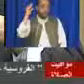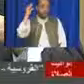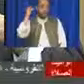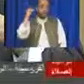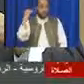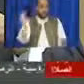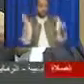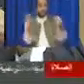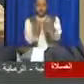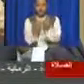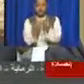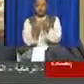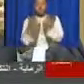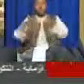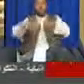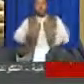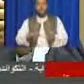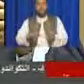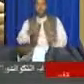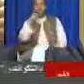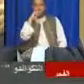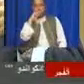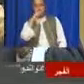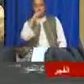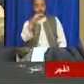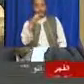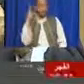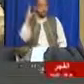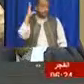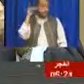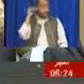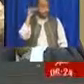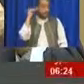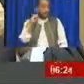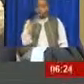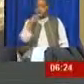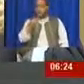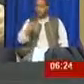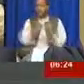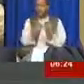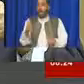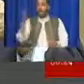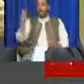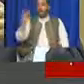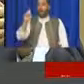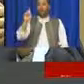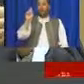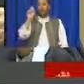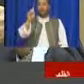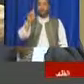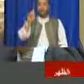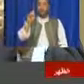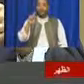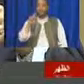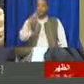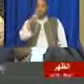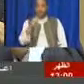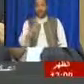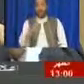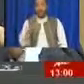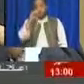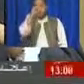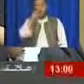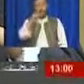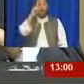كلام في مجالس الذين يشعرون كلام الافك وسمع منهم فابوك الصديق يعني غضب من هذا